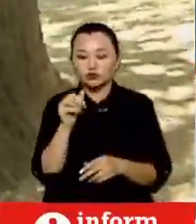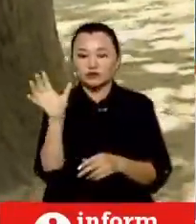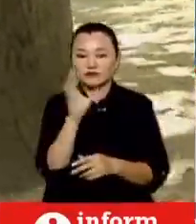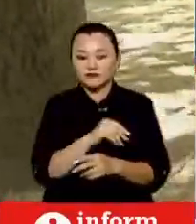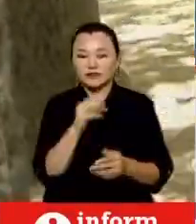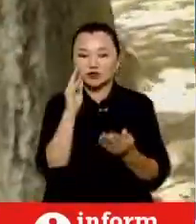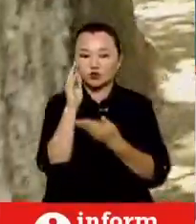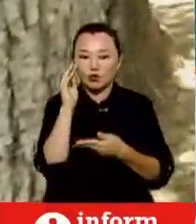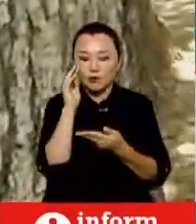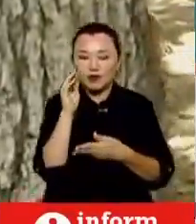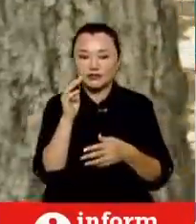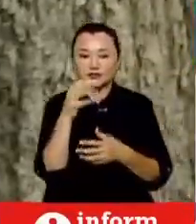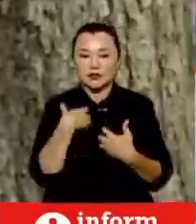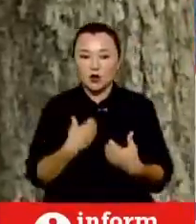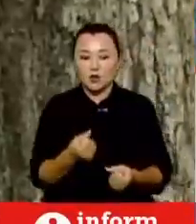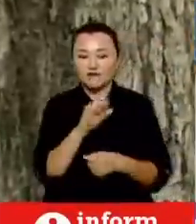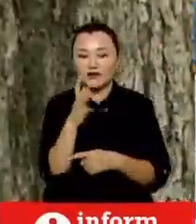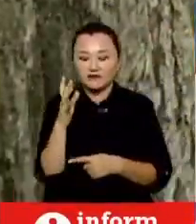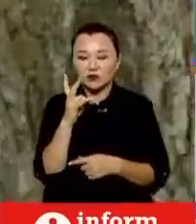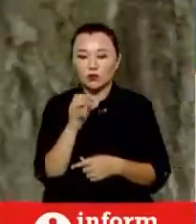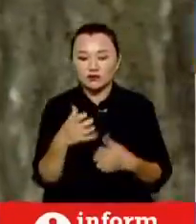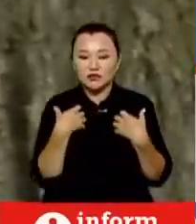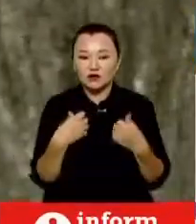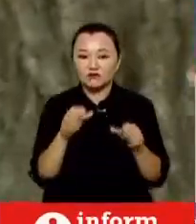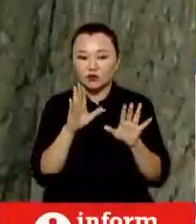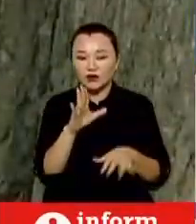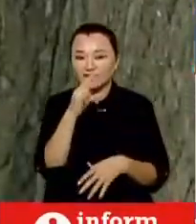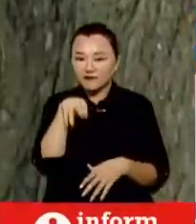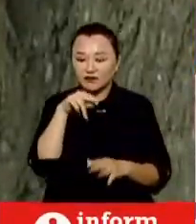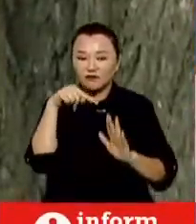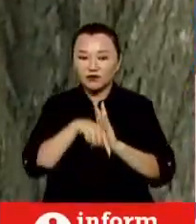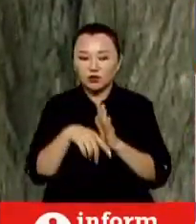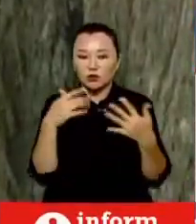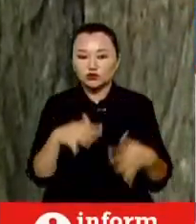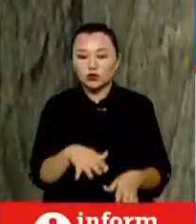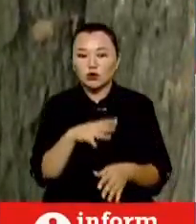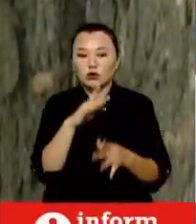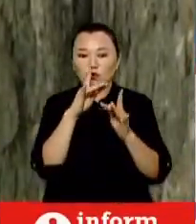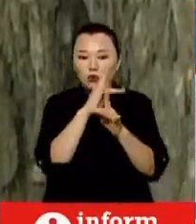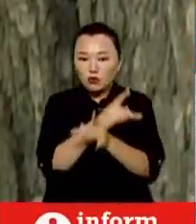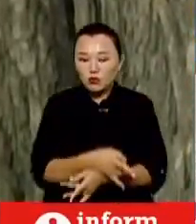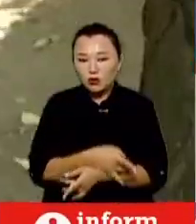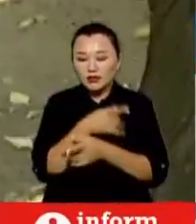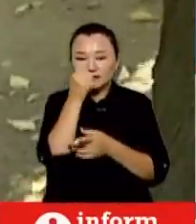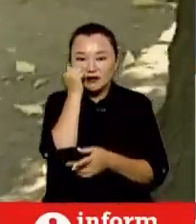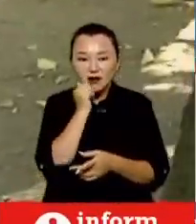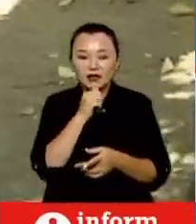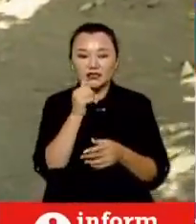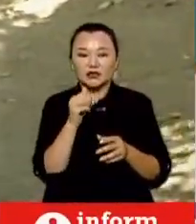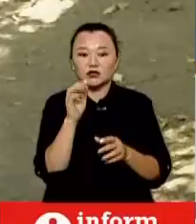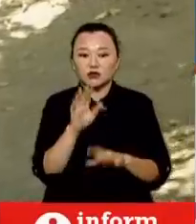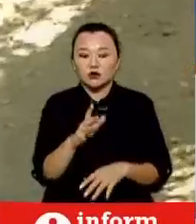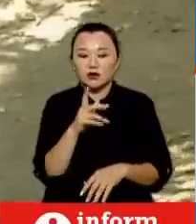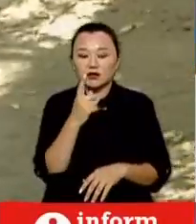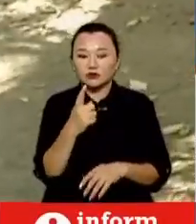якобы срубают здоровые деревья. Но оно здоровое лишь с виду. Внутри же оно полое, сгнившее и держится на одной коре